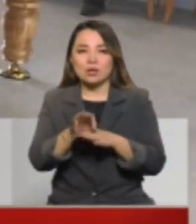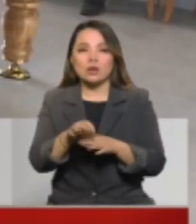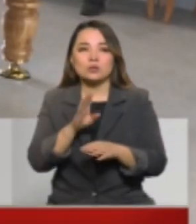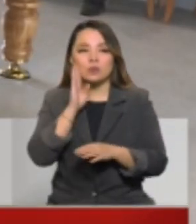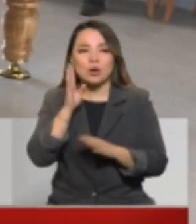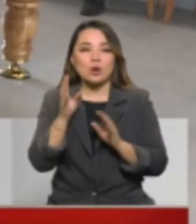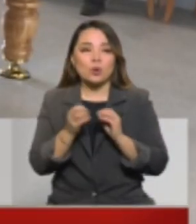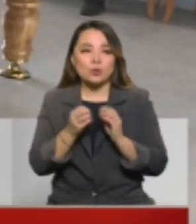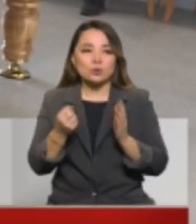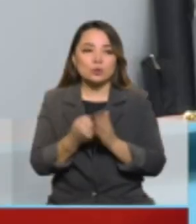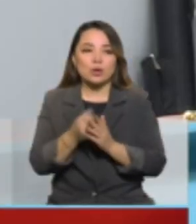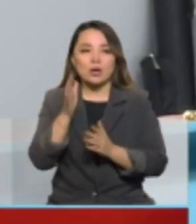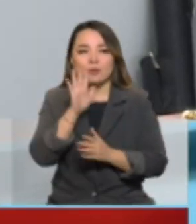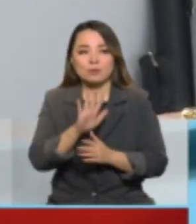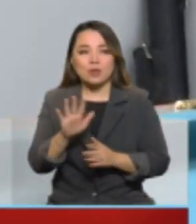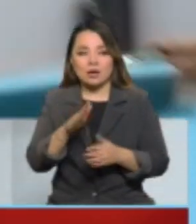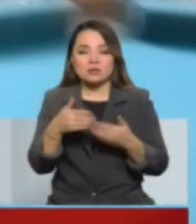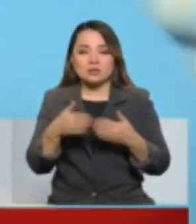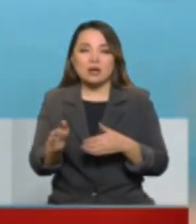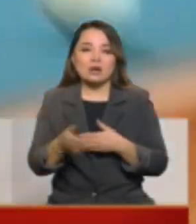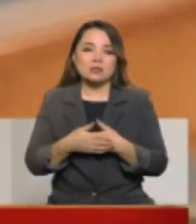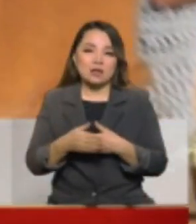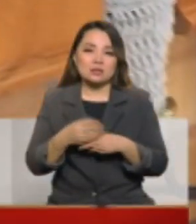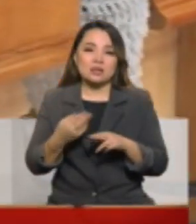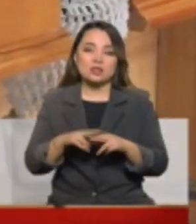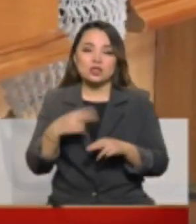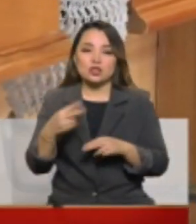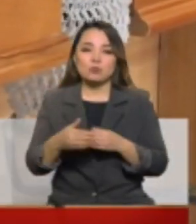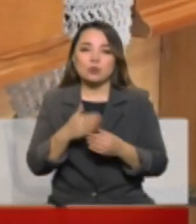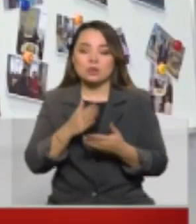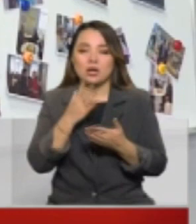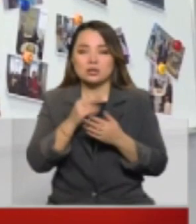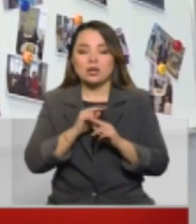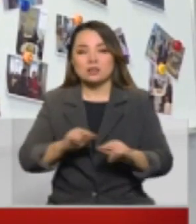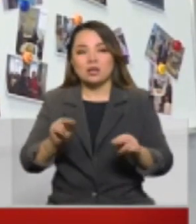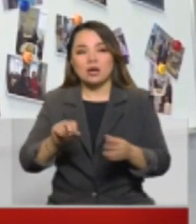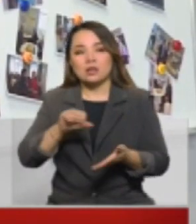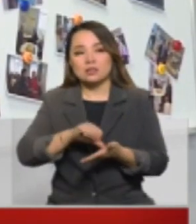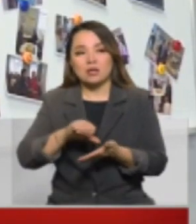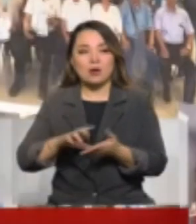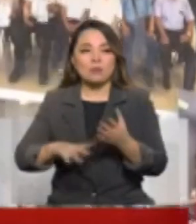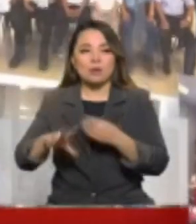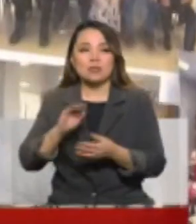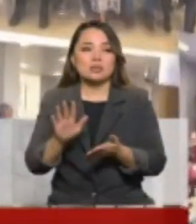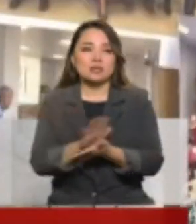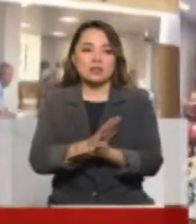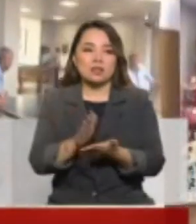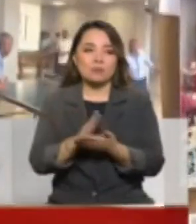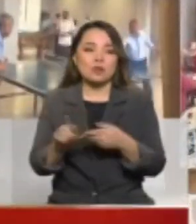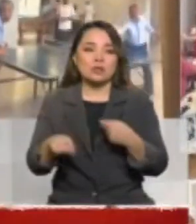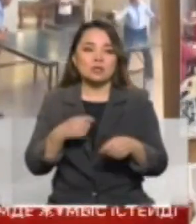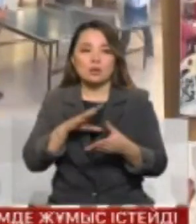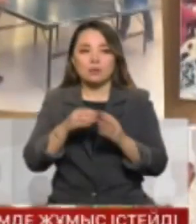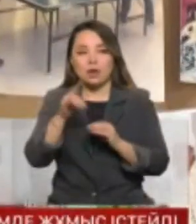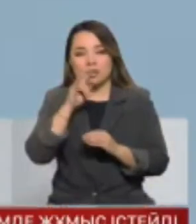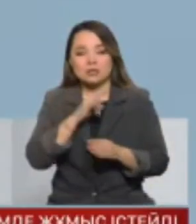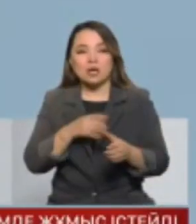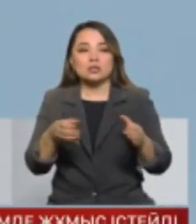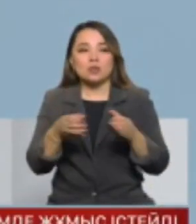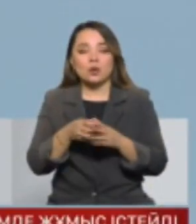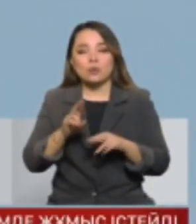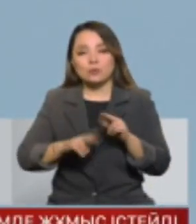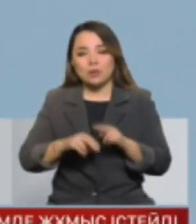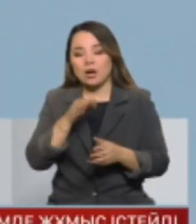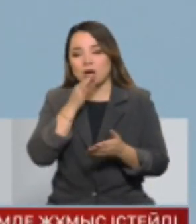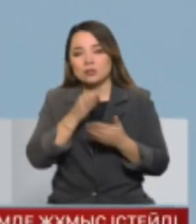10-нан кешкі сағат 5-ке дейін есік ашық. Зейнеткерлерге 20-ға жуық тәлімгер дәріс береді. Осының барлығы тегін. Барлық шығынды Қазақстрой компаниясы